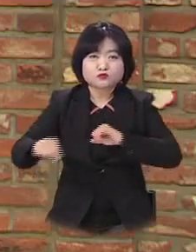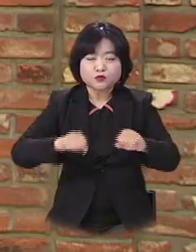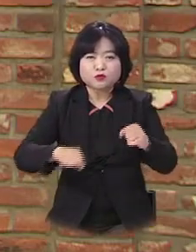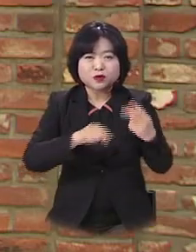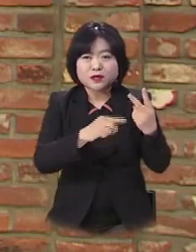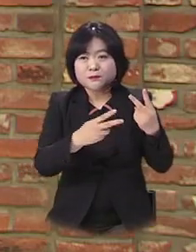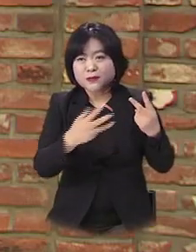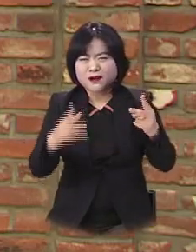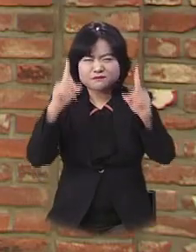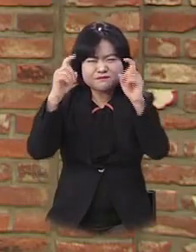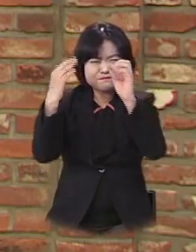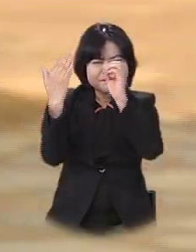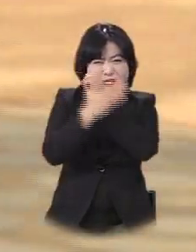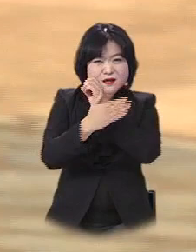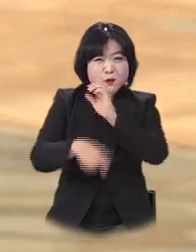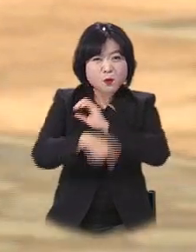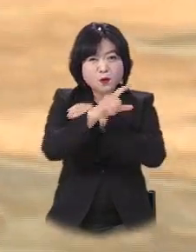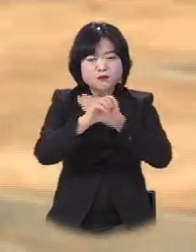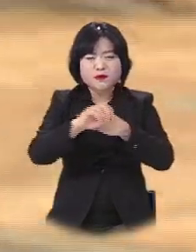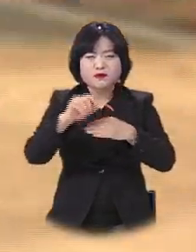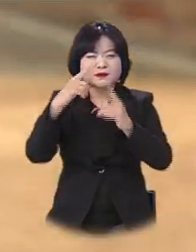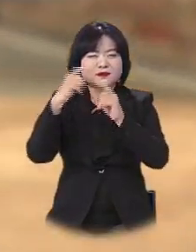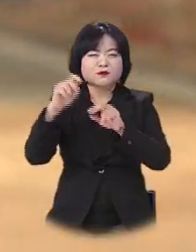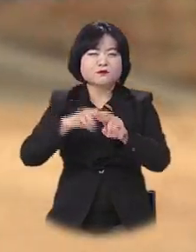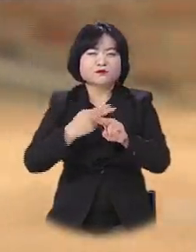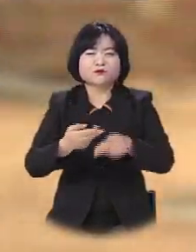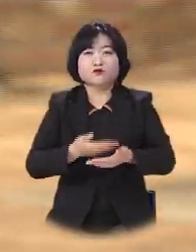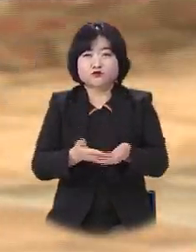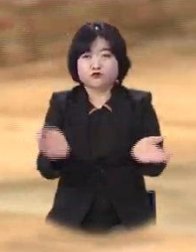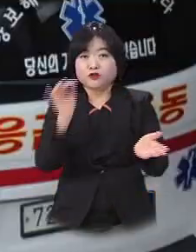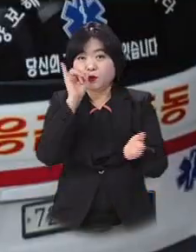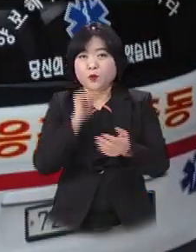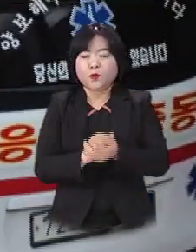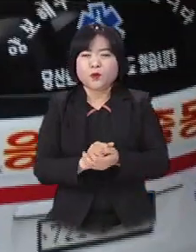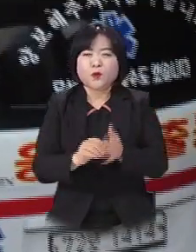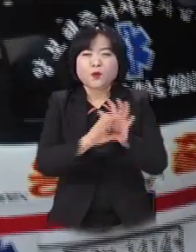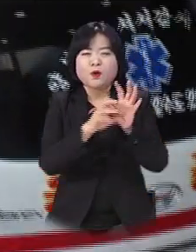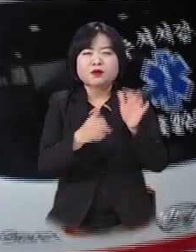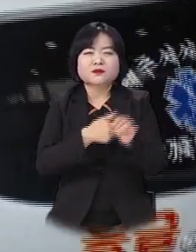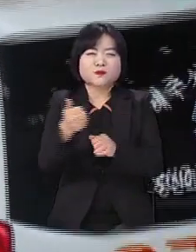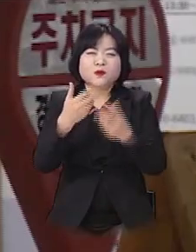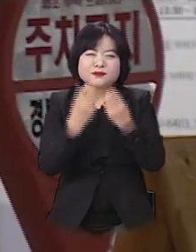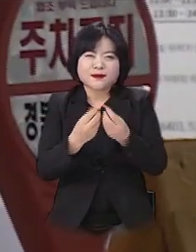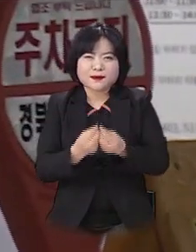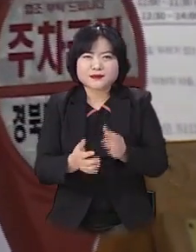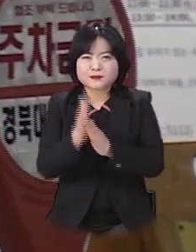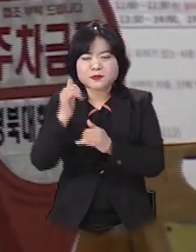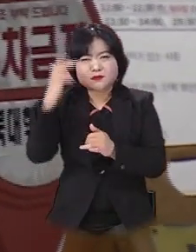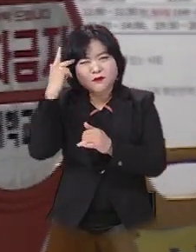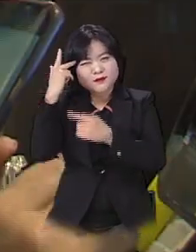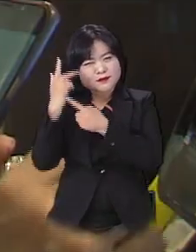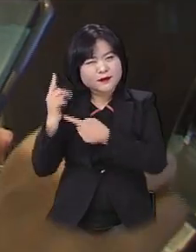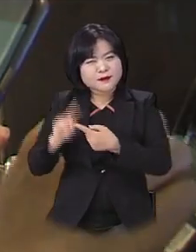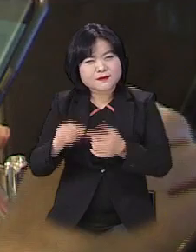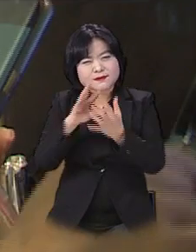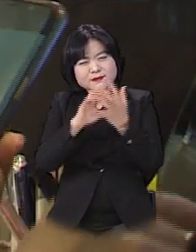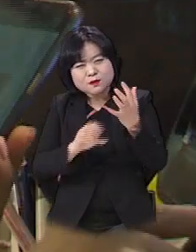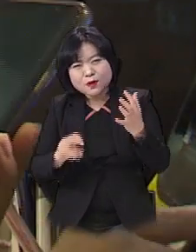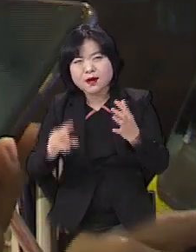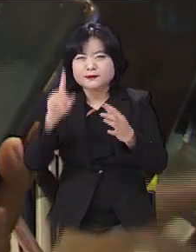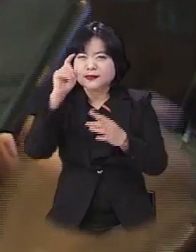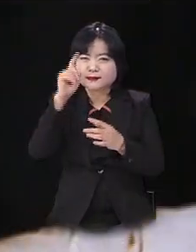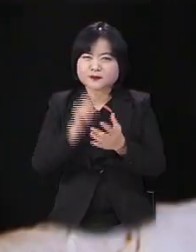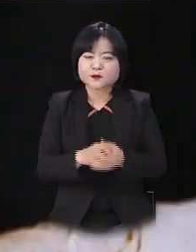찾아 인증샷을 올리면 기념품을 제공하는 행사가 진행되고, 코로나 극복 사례나 시민 정신에 대한 글, 사진,